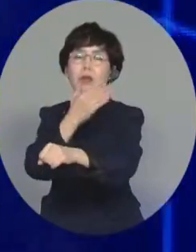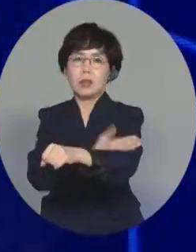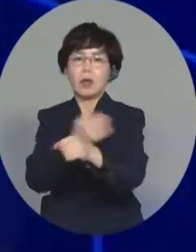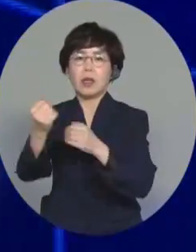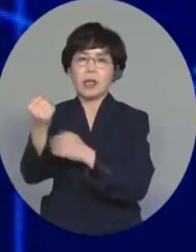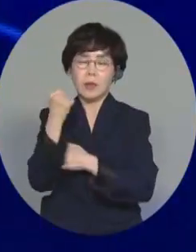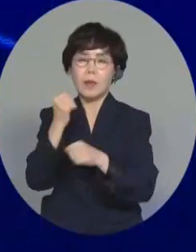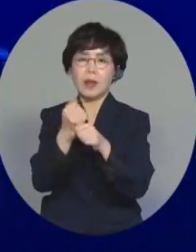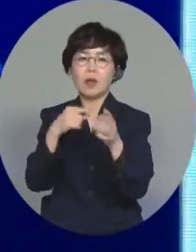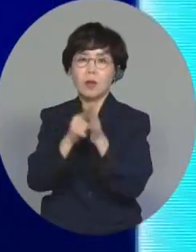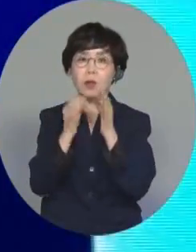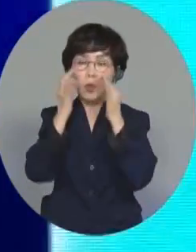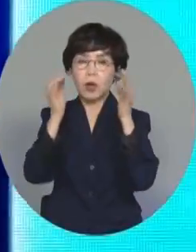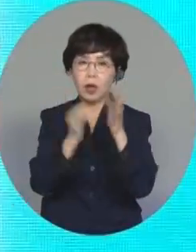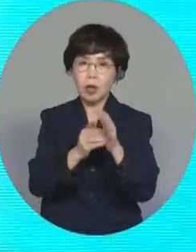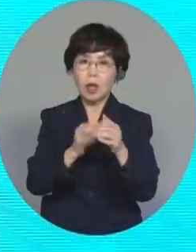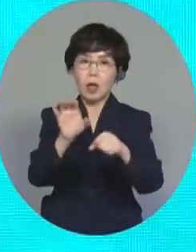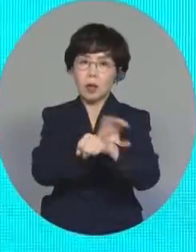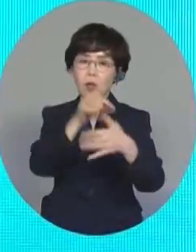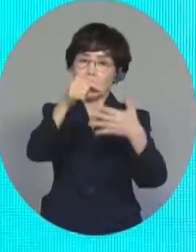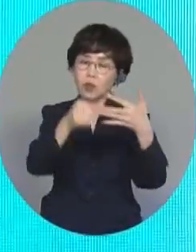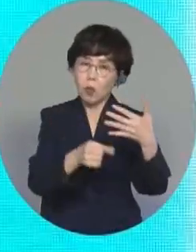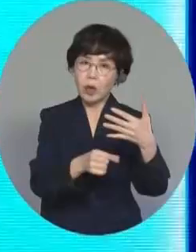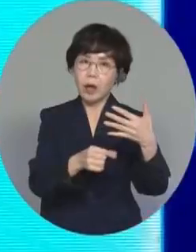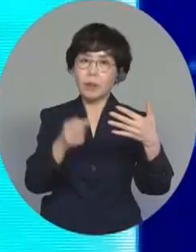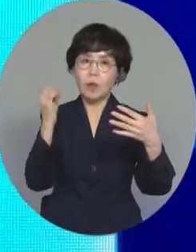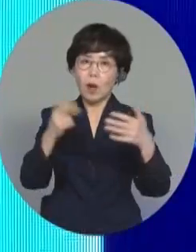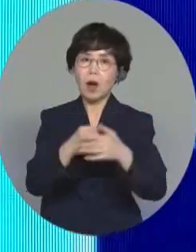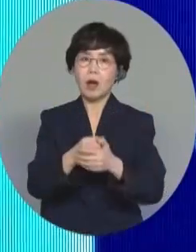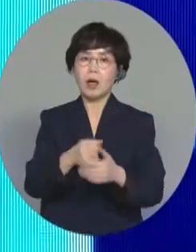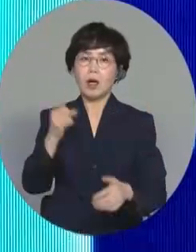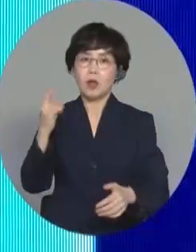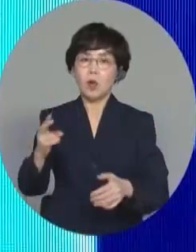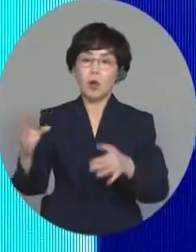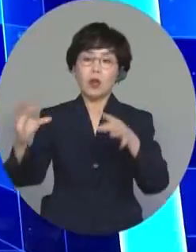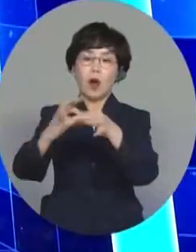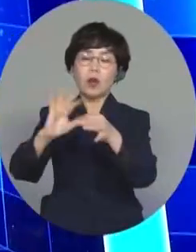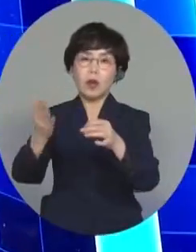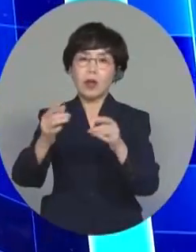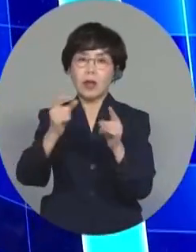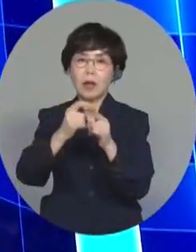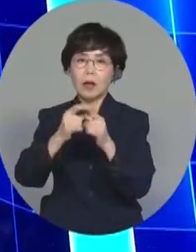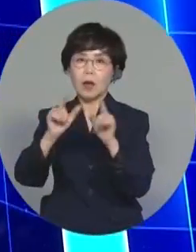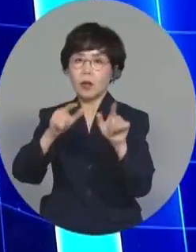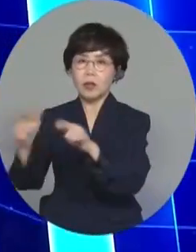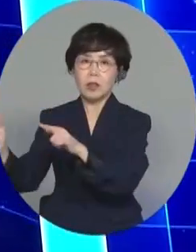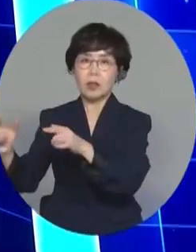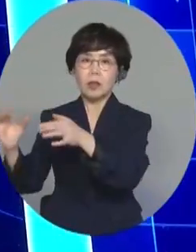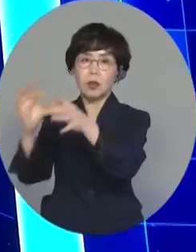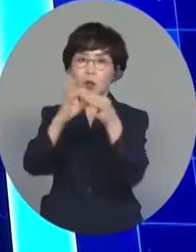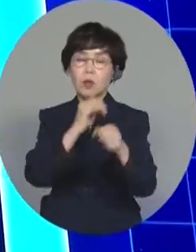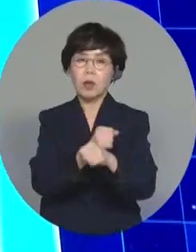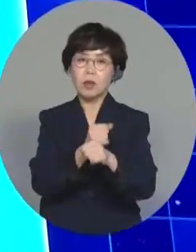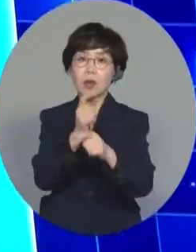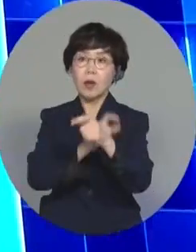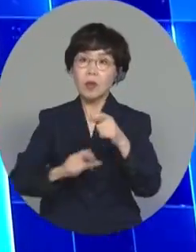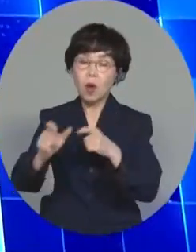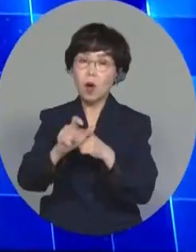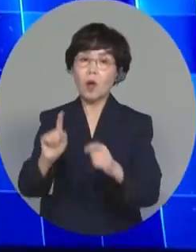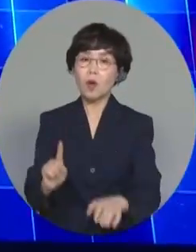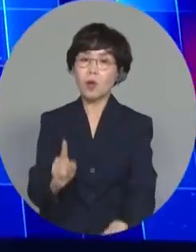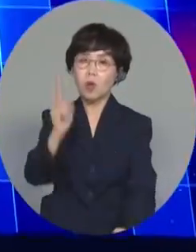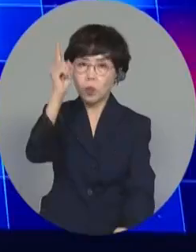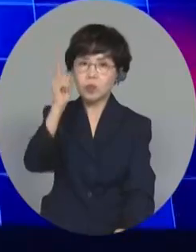그리고 소프트웨어 알고리즘과 또 하드웨어 알고리즘을 통해서 훨씬